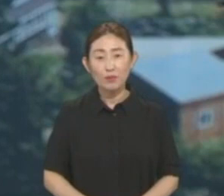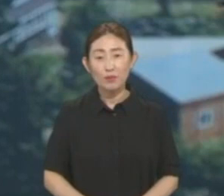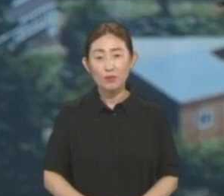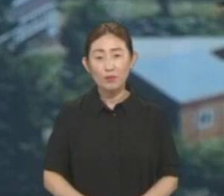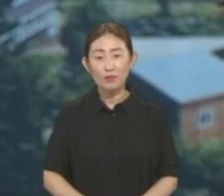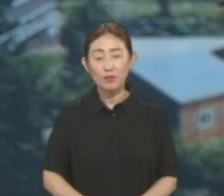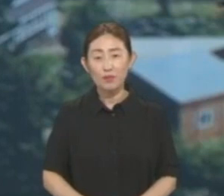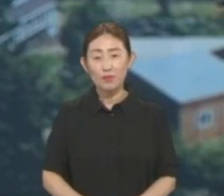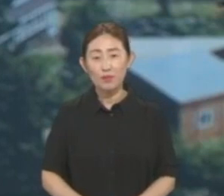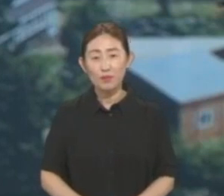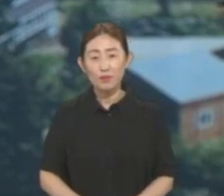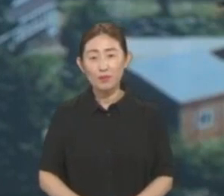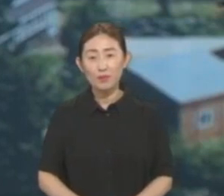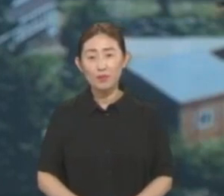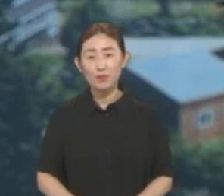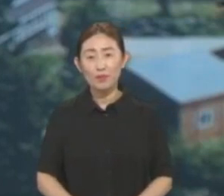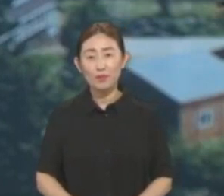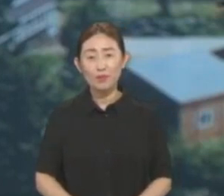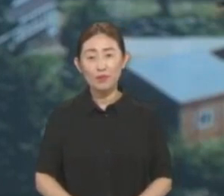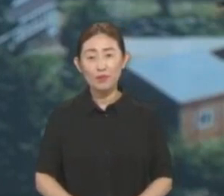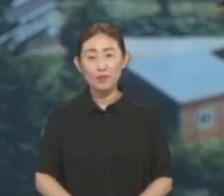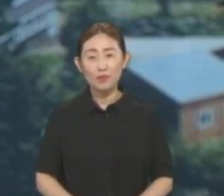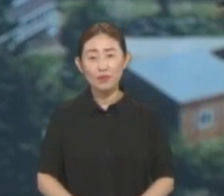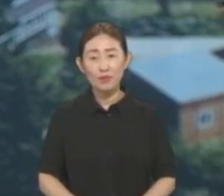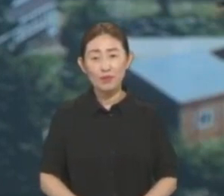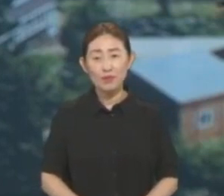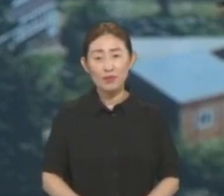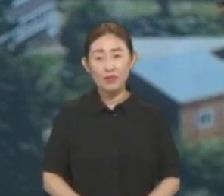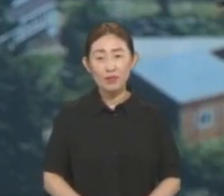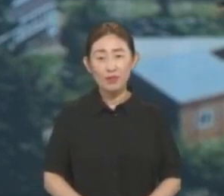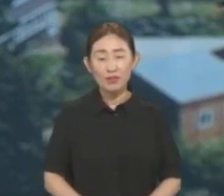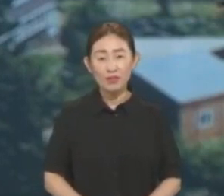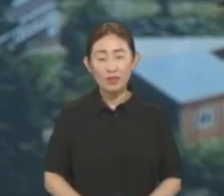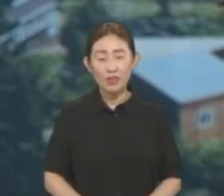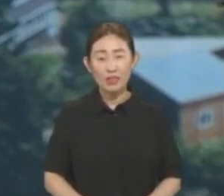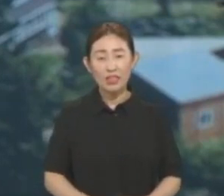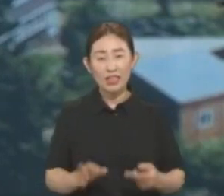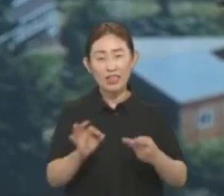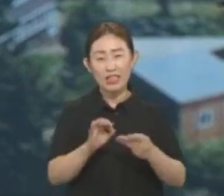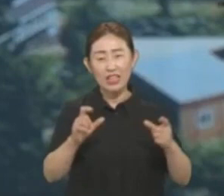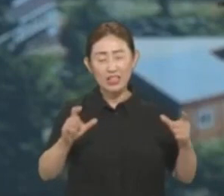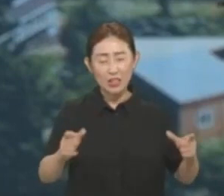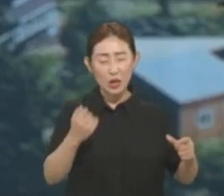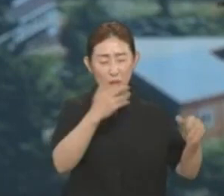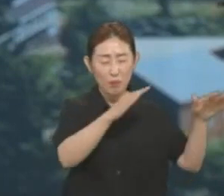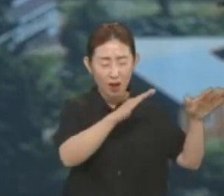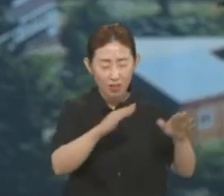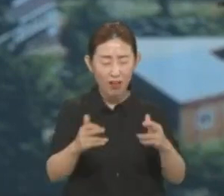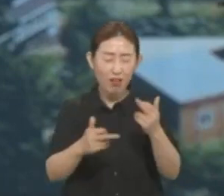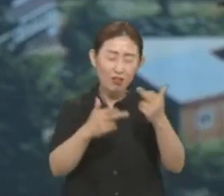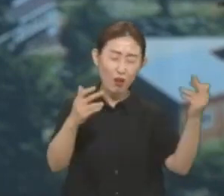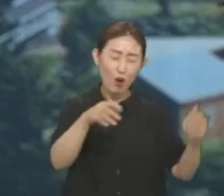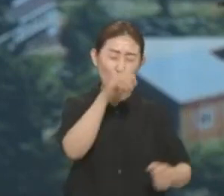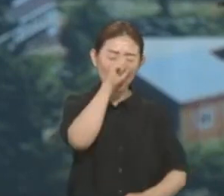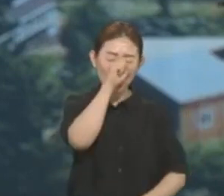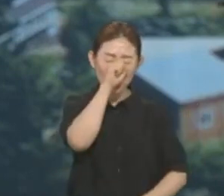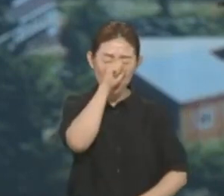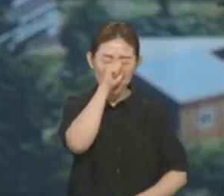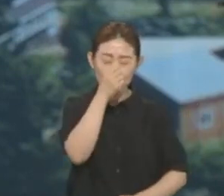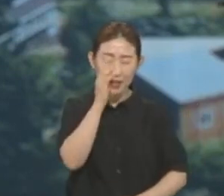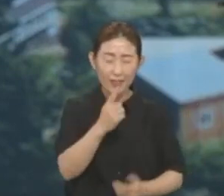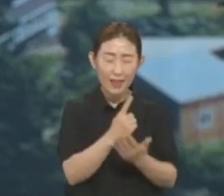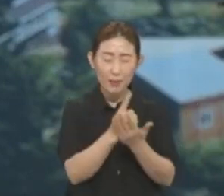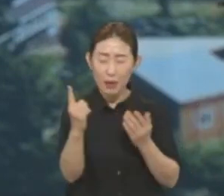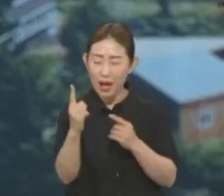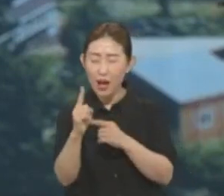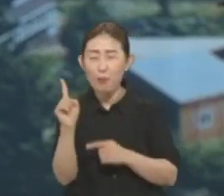바와 같이 우리 태안이 다 좋은데 접근성이 약하다는 그런 현실적인 한계가